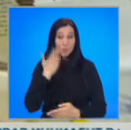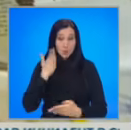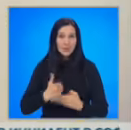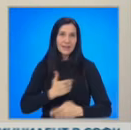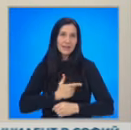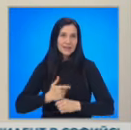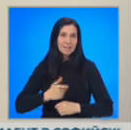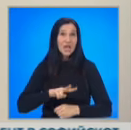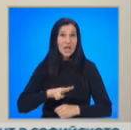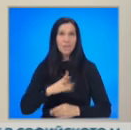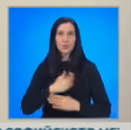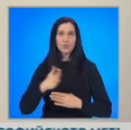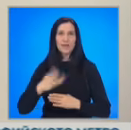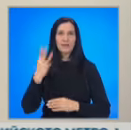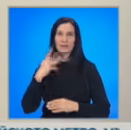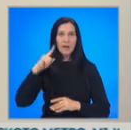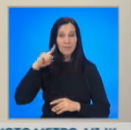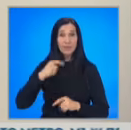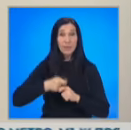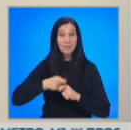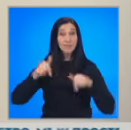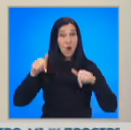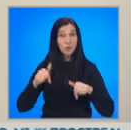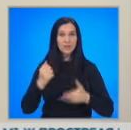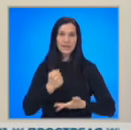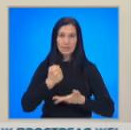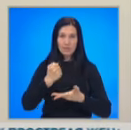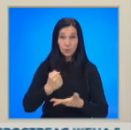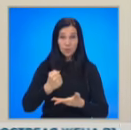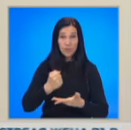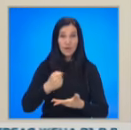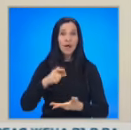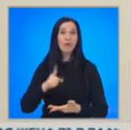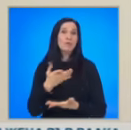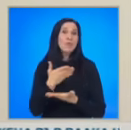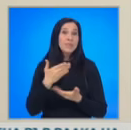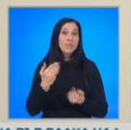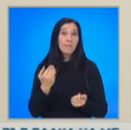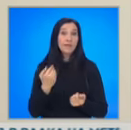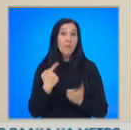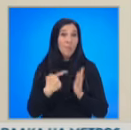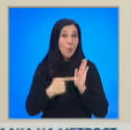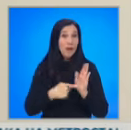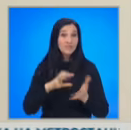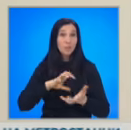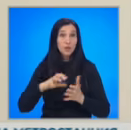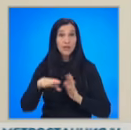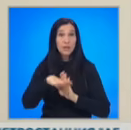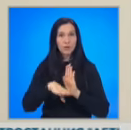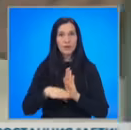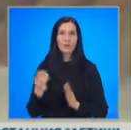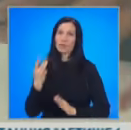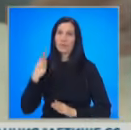или последните три дена да направиш актуализация на бюджета, която няма да отразява политиките и програмите на